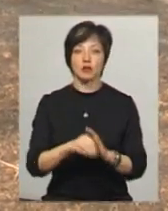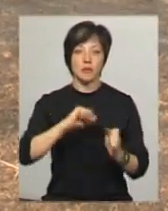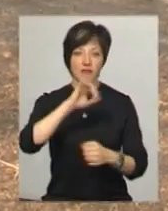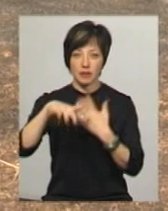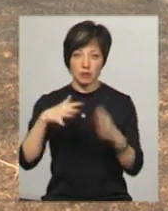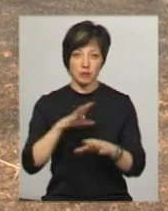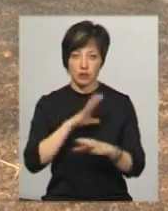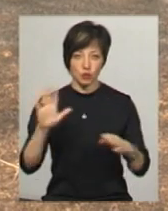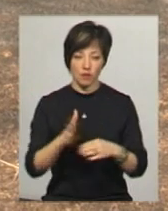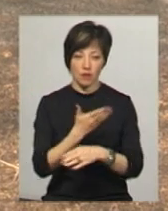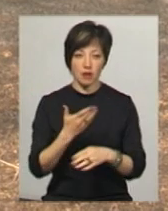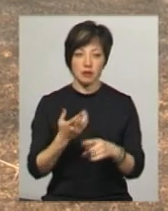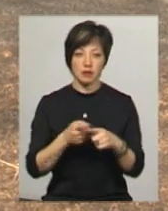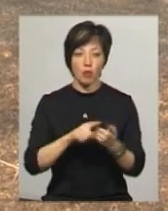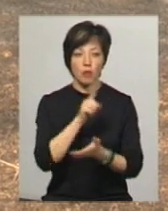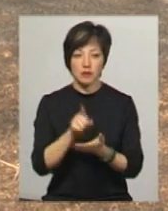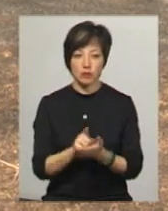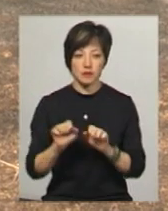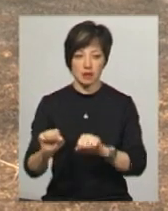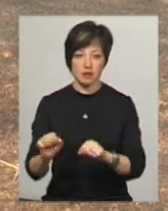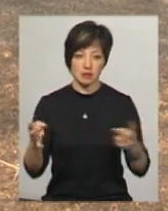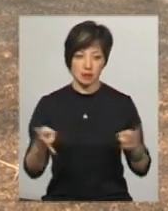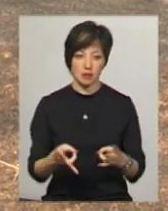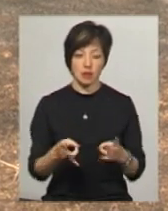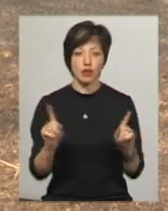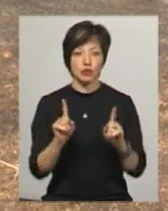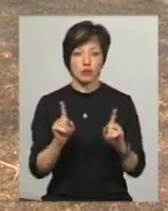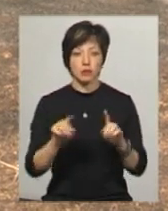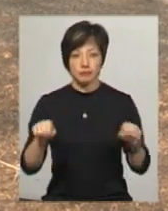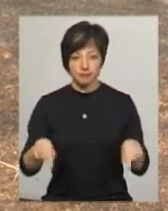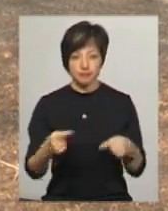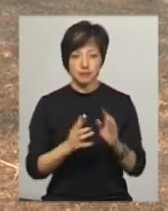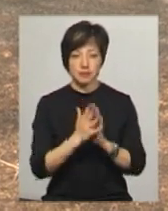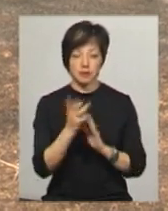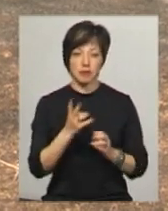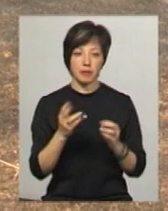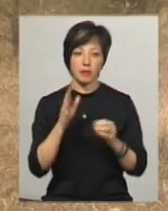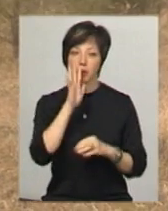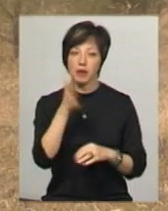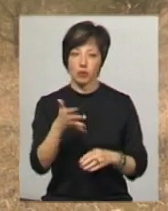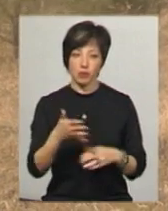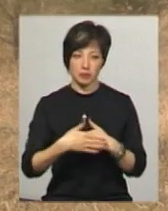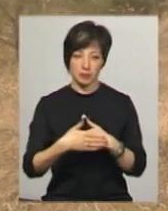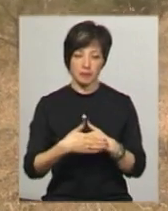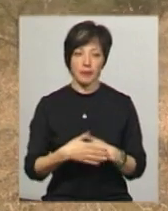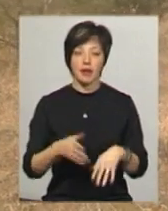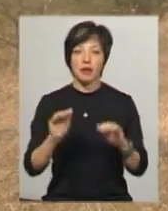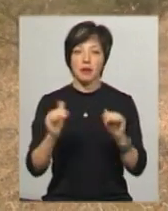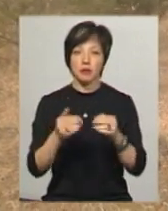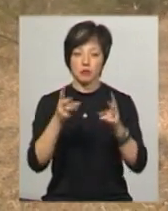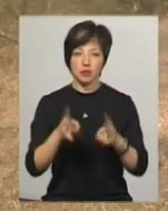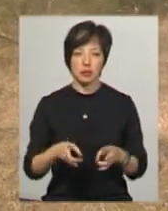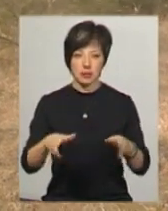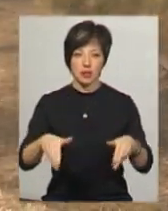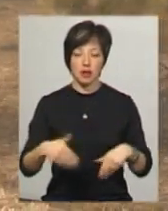не здувало. Там обов'язково захист треба, а щоб він піднявся, треба хоча б років 5. Найменше постраждала від вогню